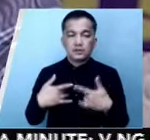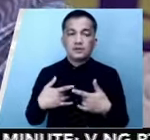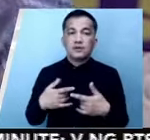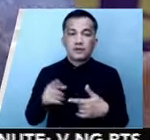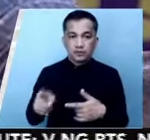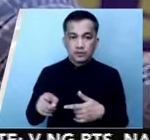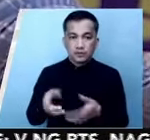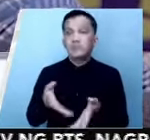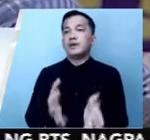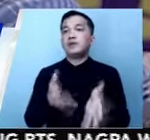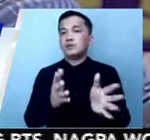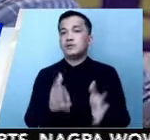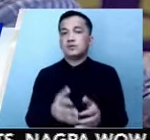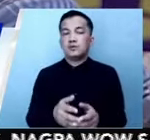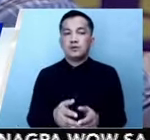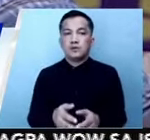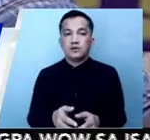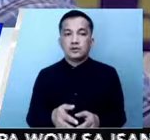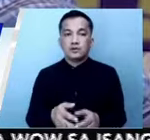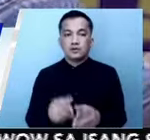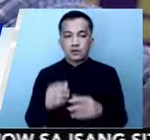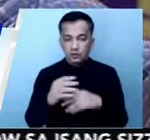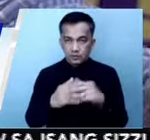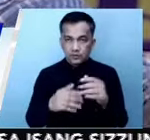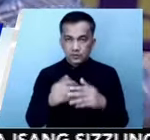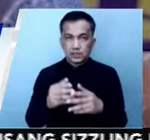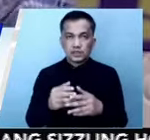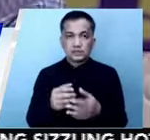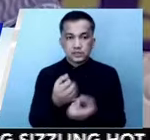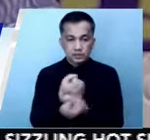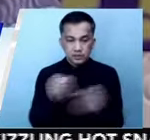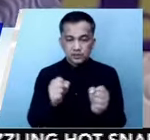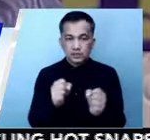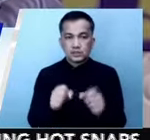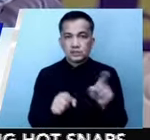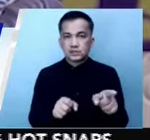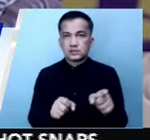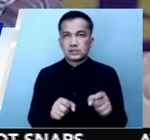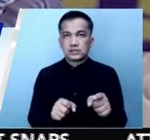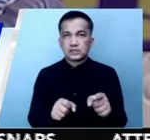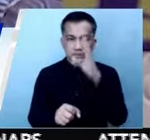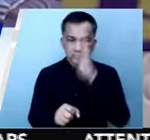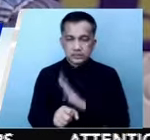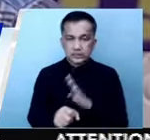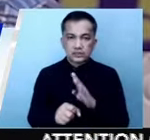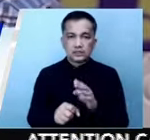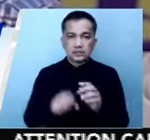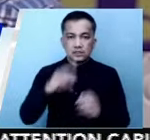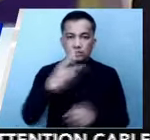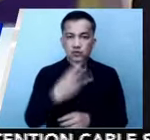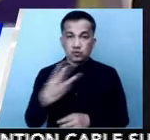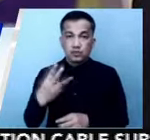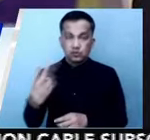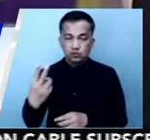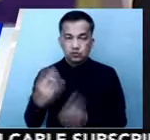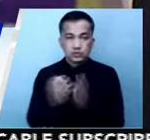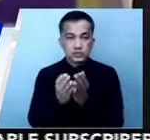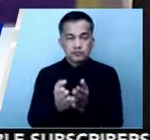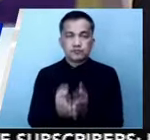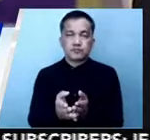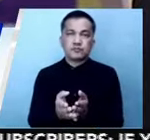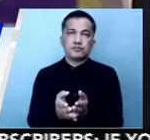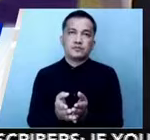nyo na yung comfort nila at welfare nila sa isang nabubulok na Second World War landing ship tank. And if a